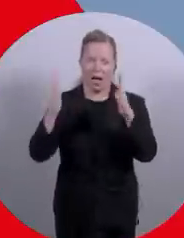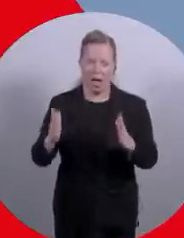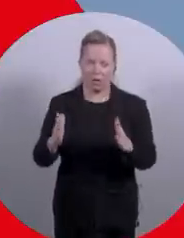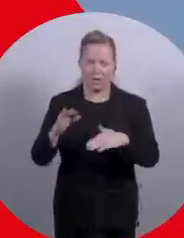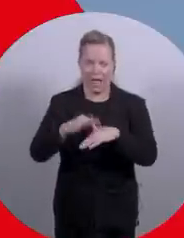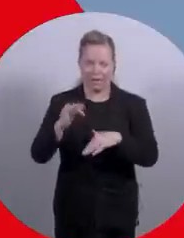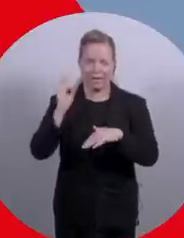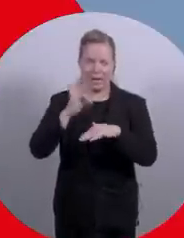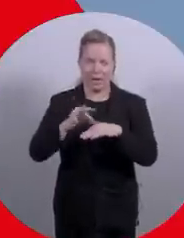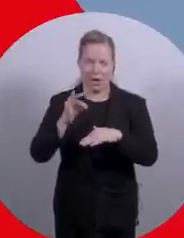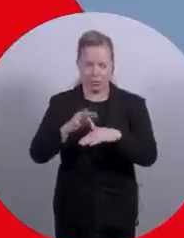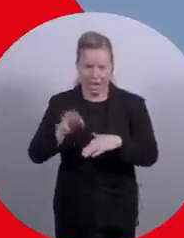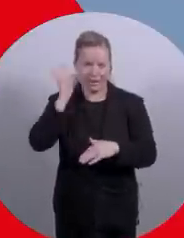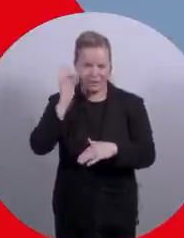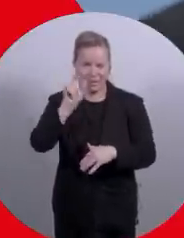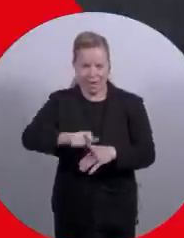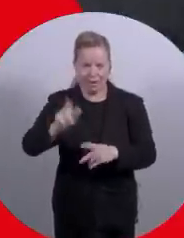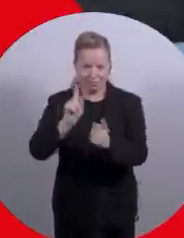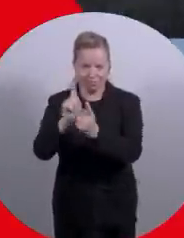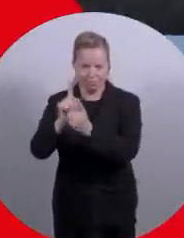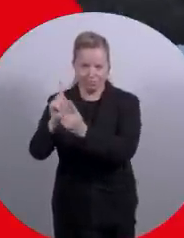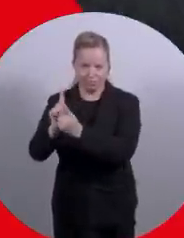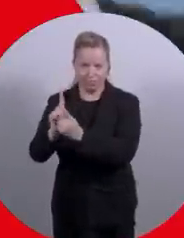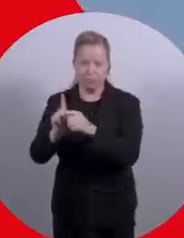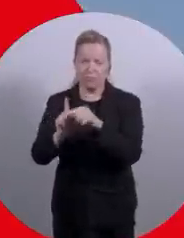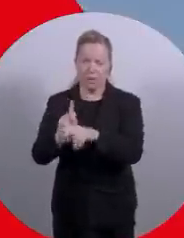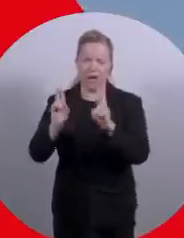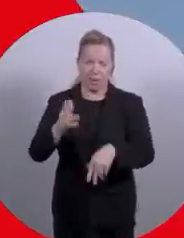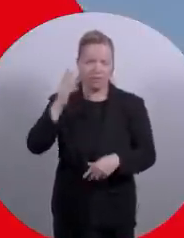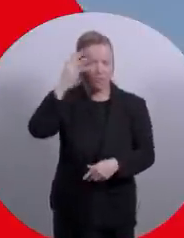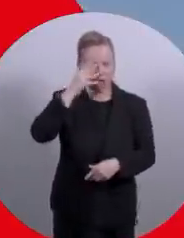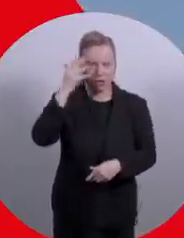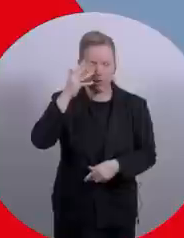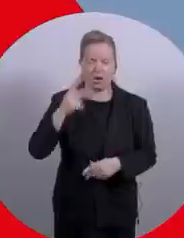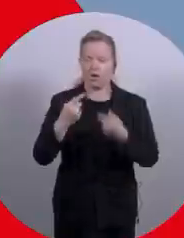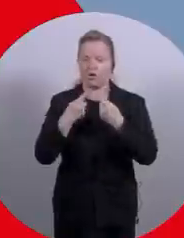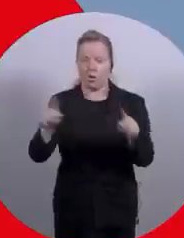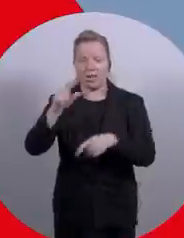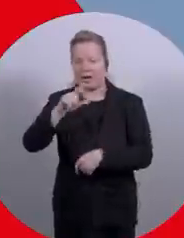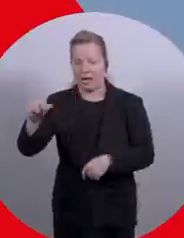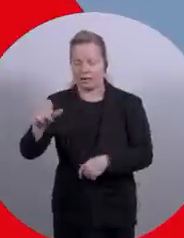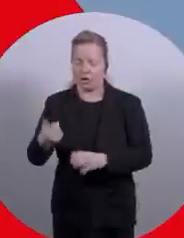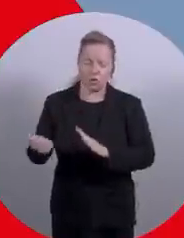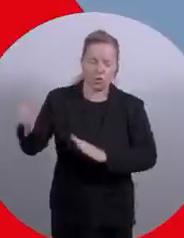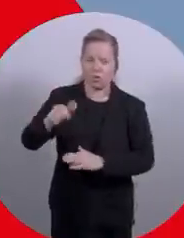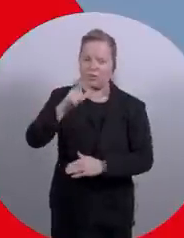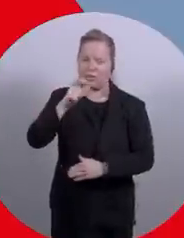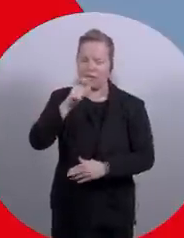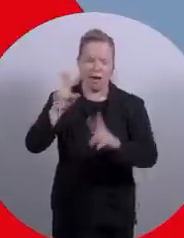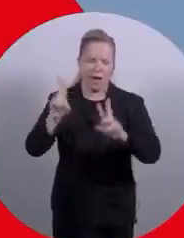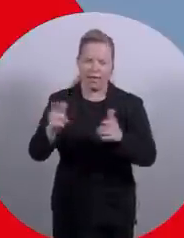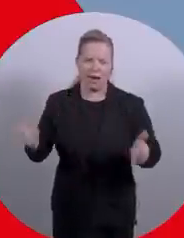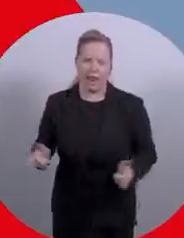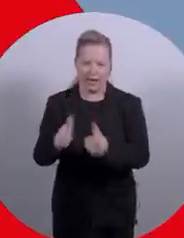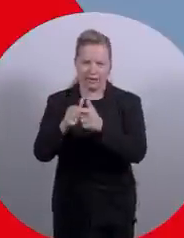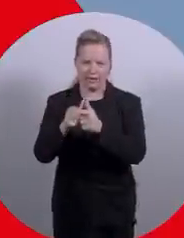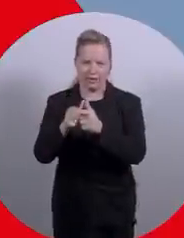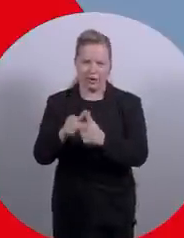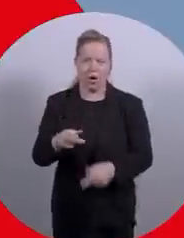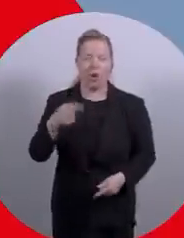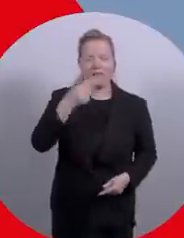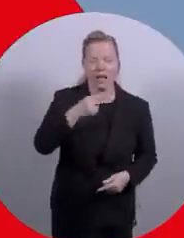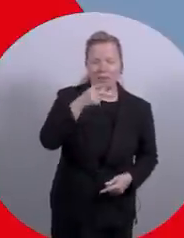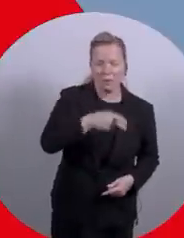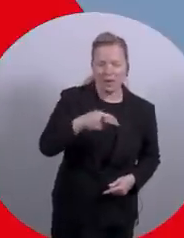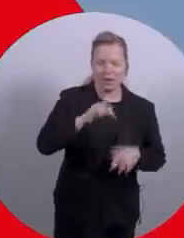und Ärztinnen und Ärzte und sie kann sich wirklich vorstellen könnt keine Sonderklasse Zusatzversicherung lässt und der Hans Peter